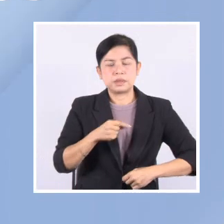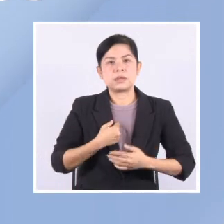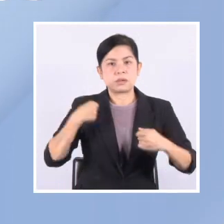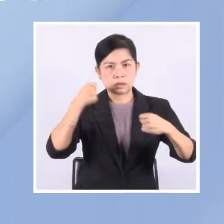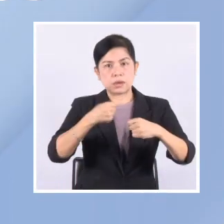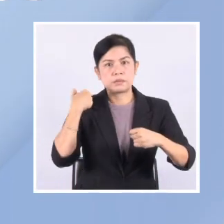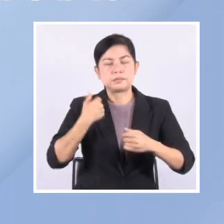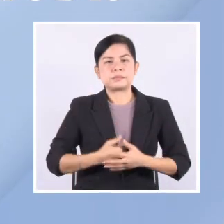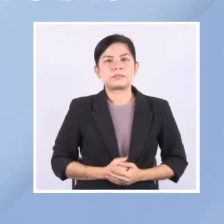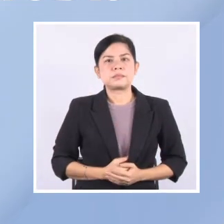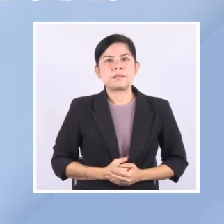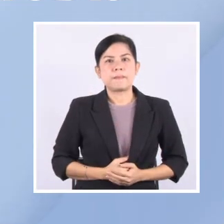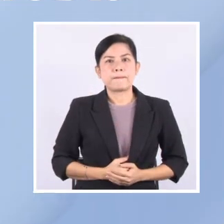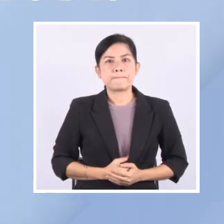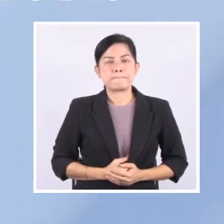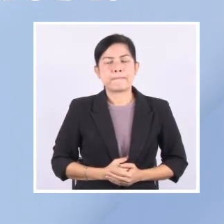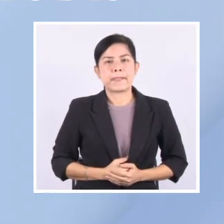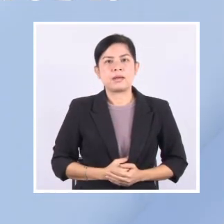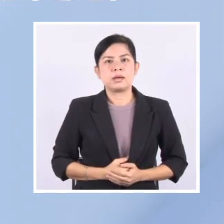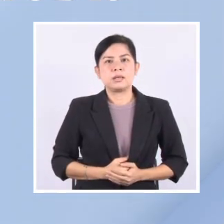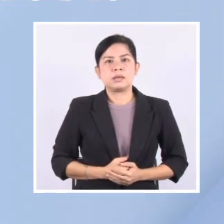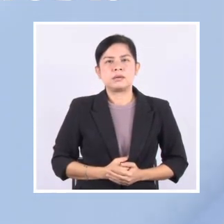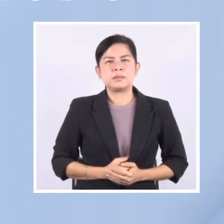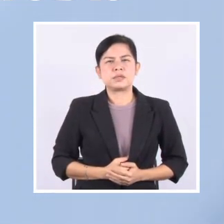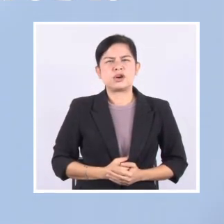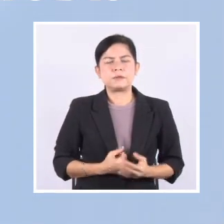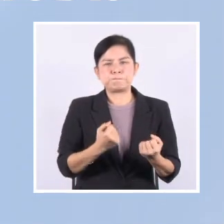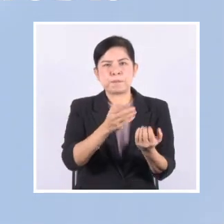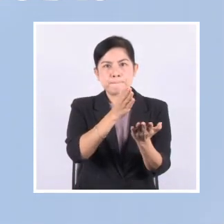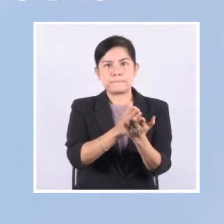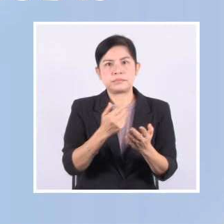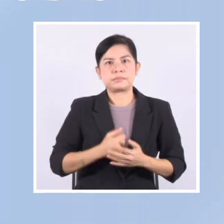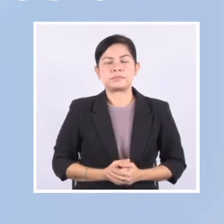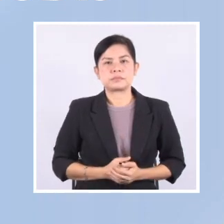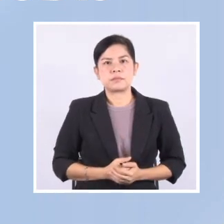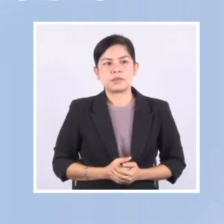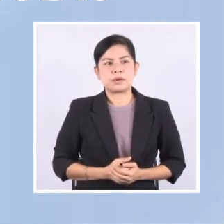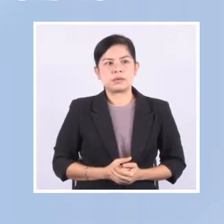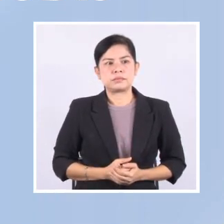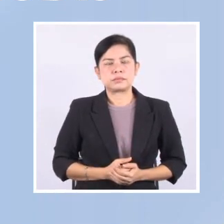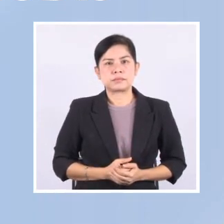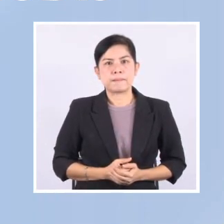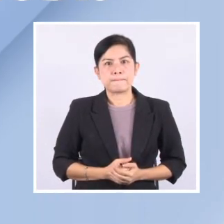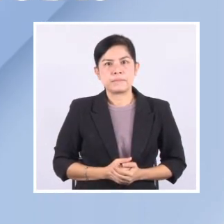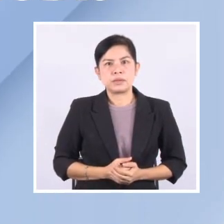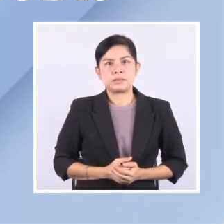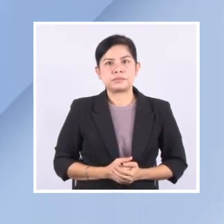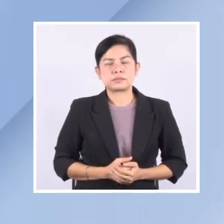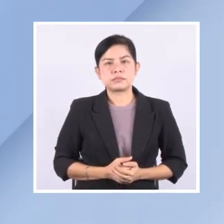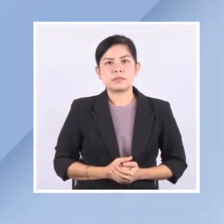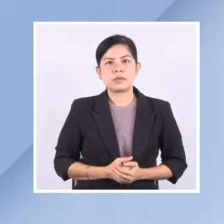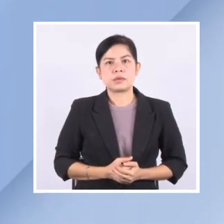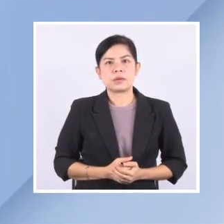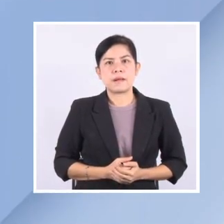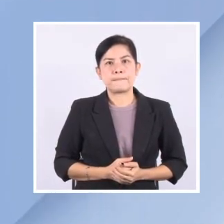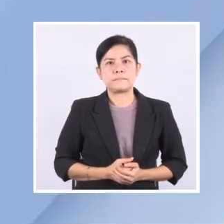ราะมันไม่มีน้ำใจที่ห้ามจอดผมรู้ครับแต่ผมอะลบขอตรงนี ้ ใช่ผมลบขอตรงนี้คุณจะให้ผมเข็นตั้งแต่ตรงนู้นมาตร